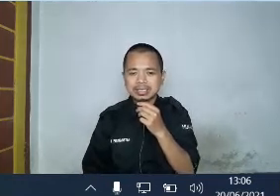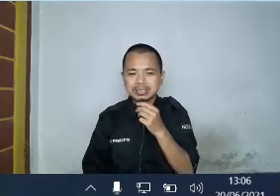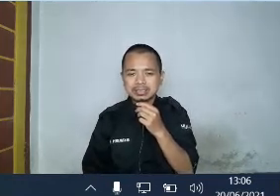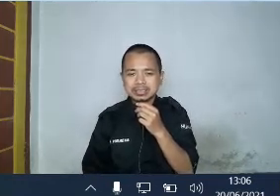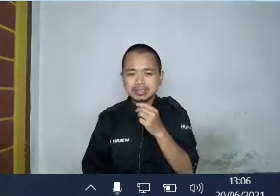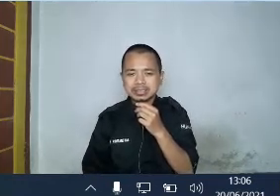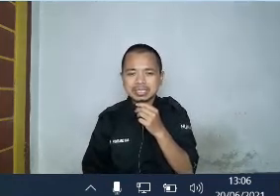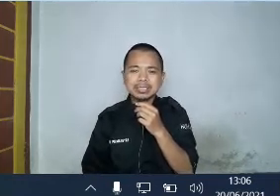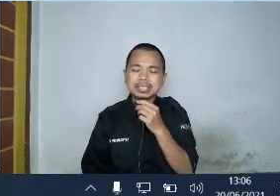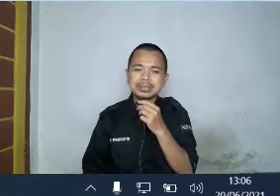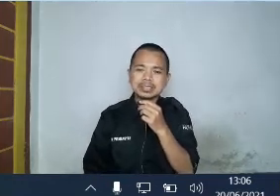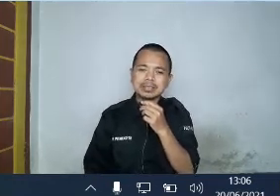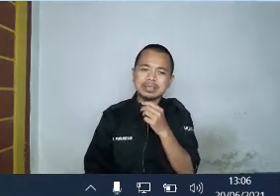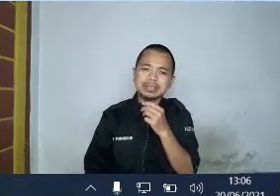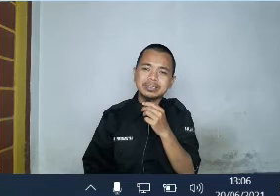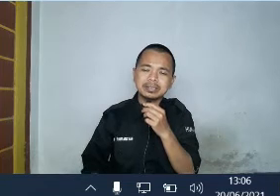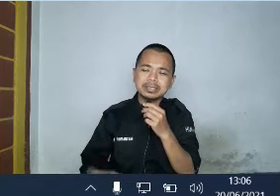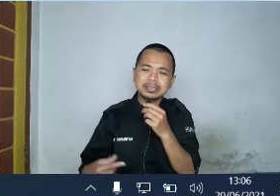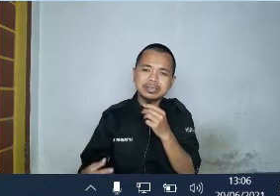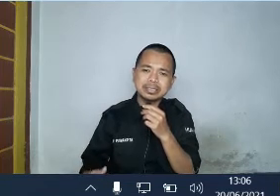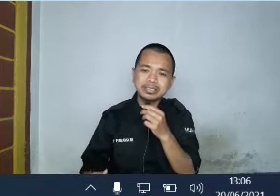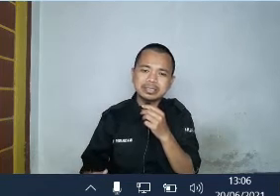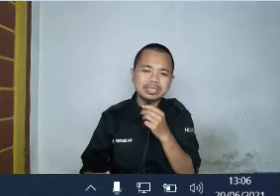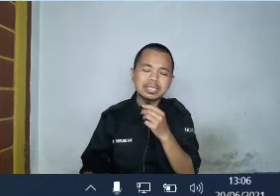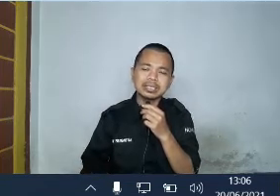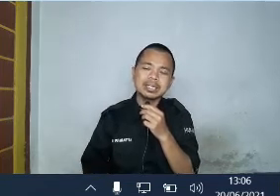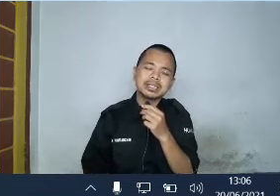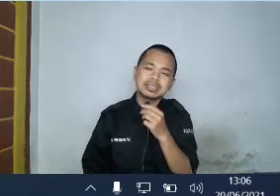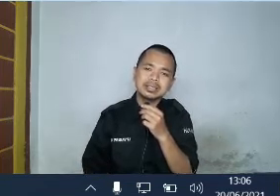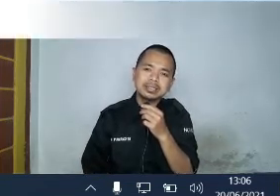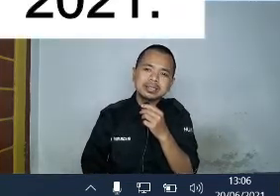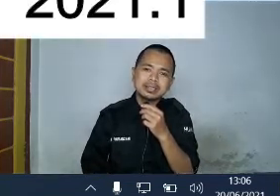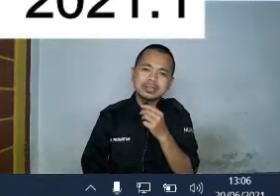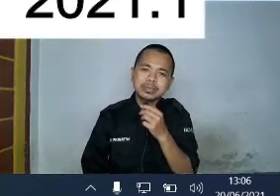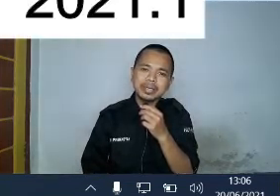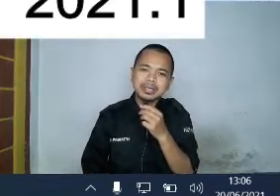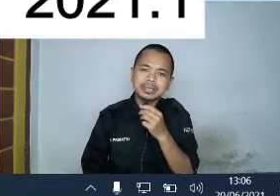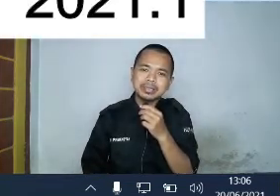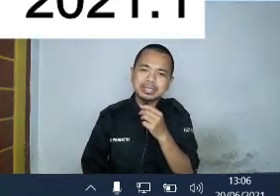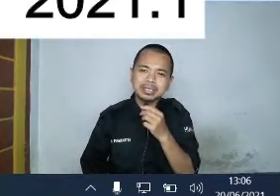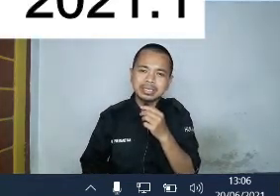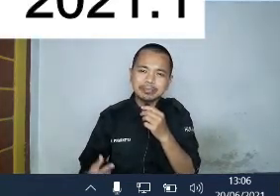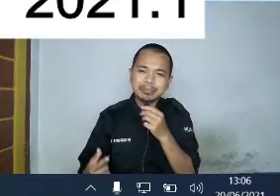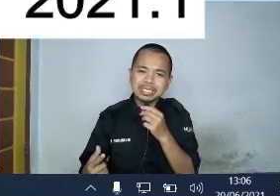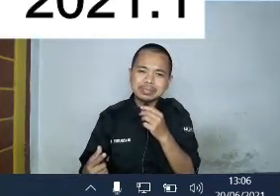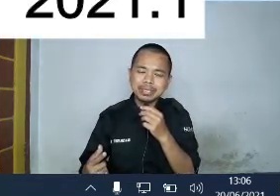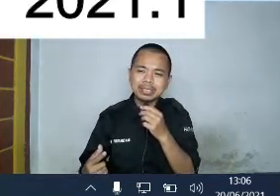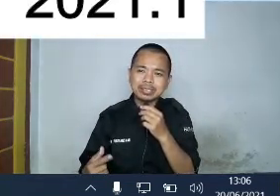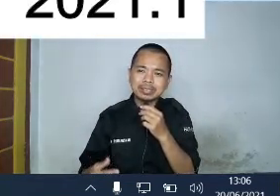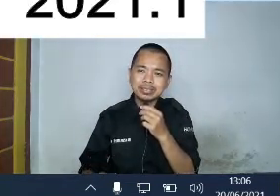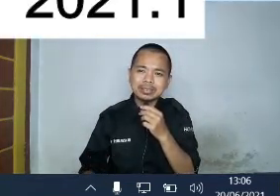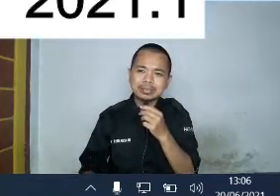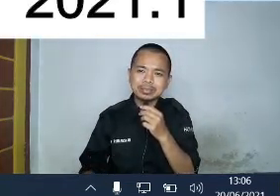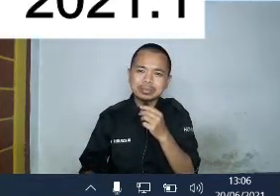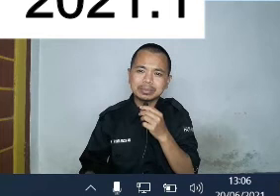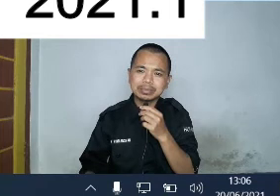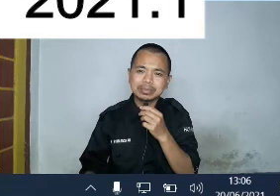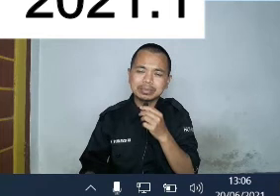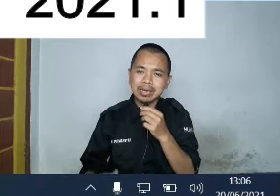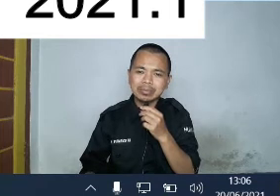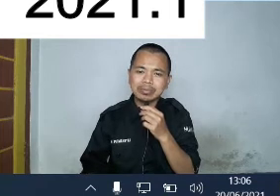Keshia saja ke yang lain juga Sama ya ke Ilmi dan lain-lain jadi supaya Yadi D'Paspor gininya